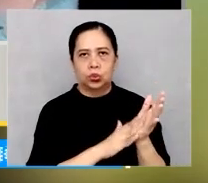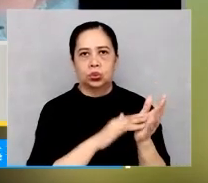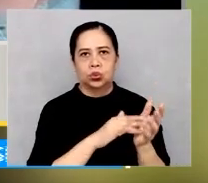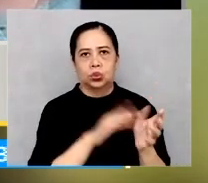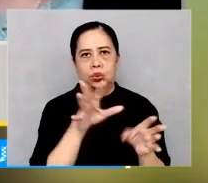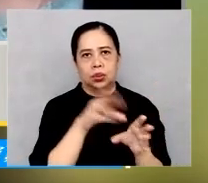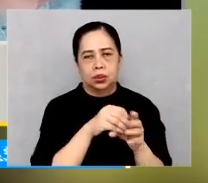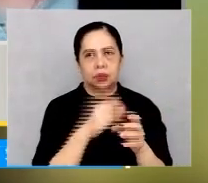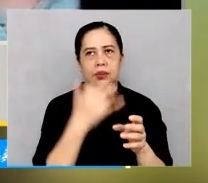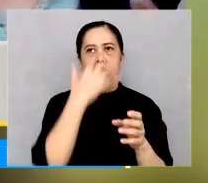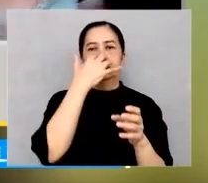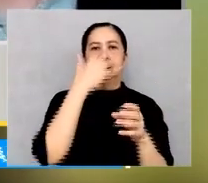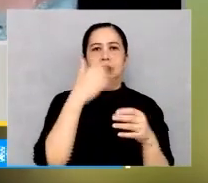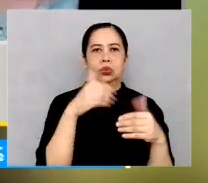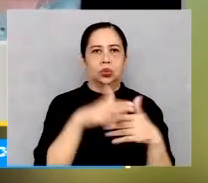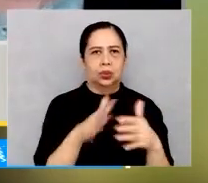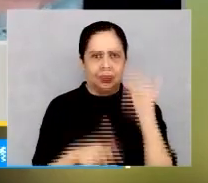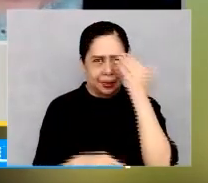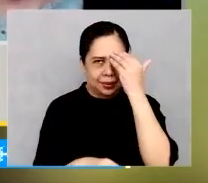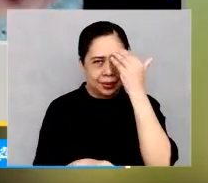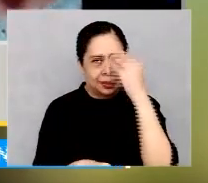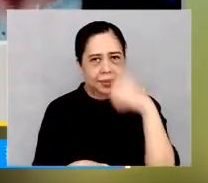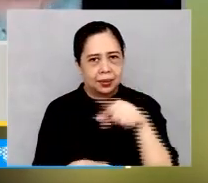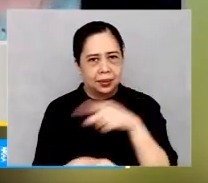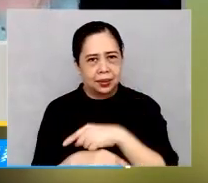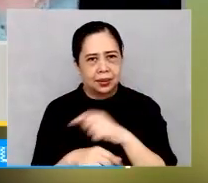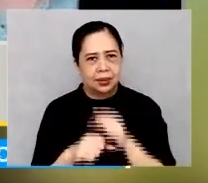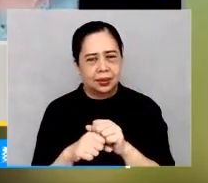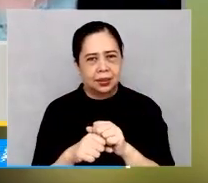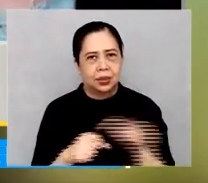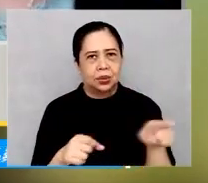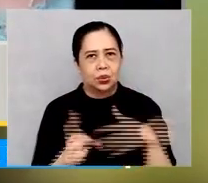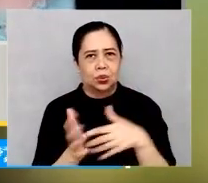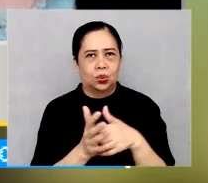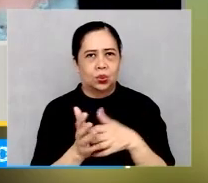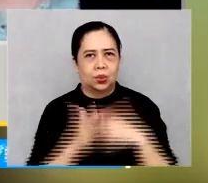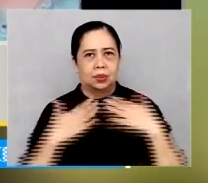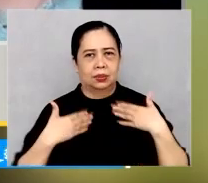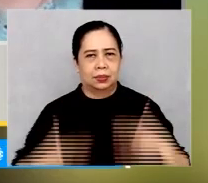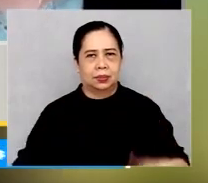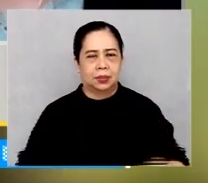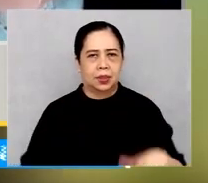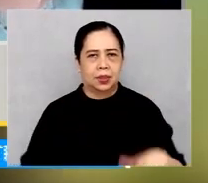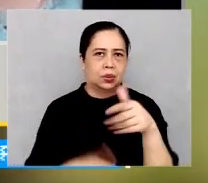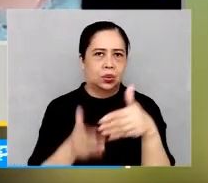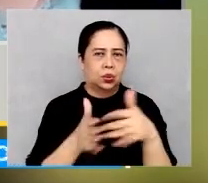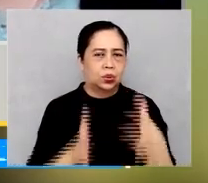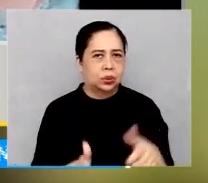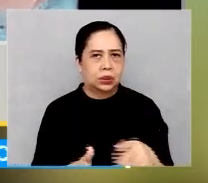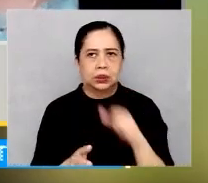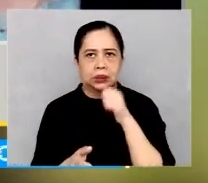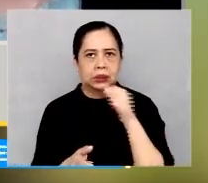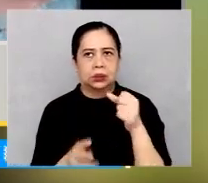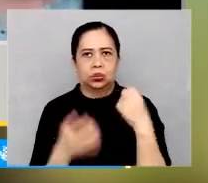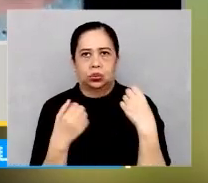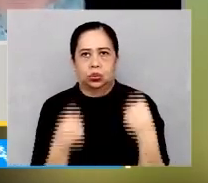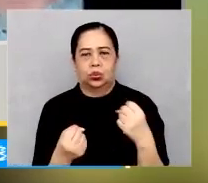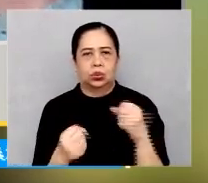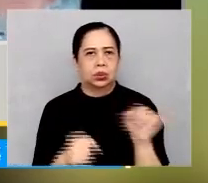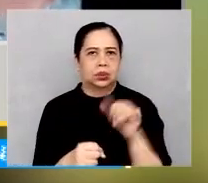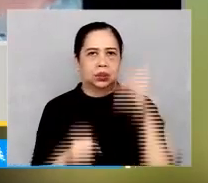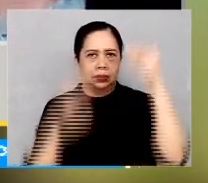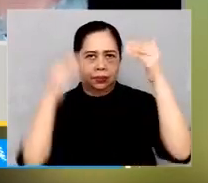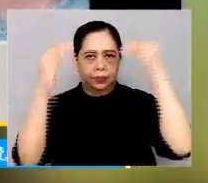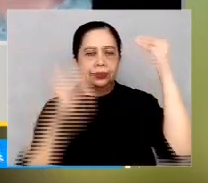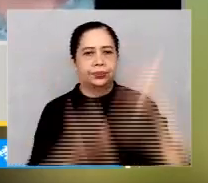mga kabataan because alam naman din po natin yung immune system rin po kasi ng ating mga bata is hindi rin ganun kalakas gaya po sa ating